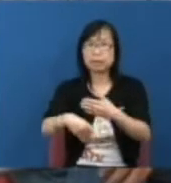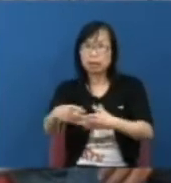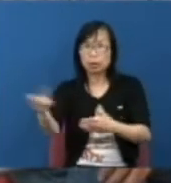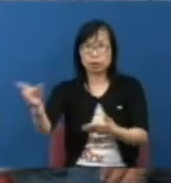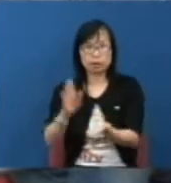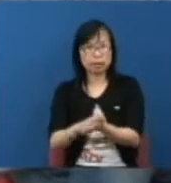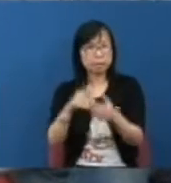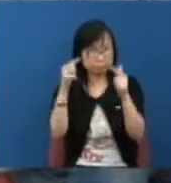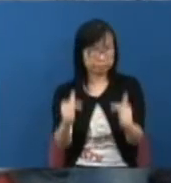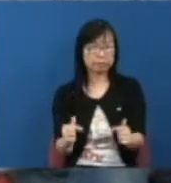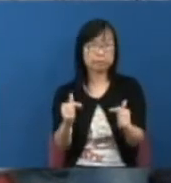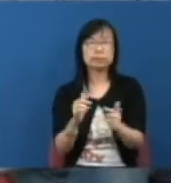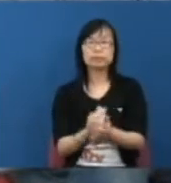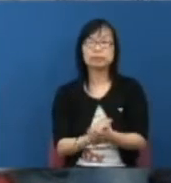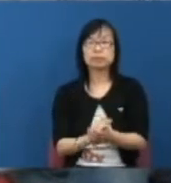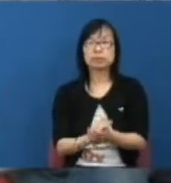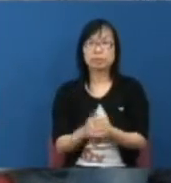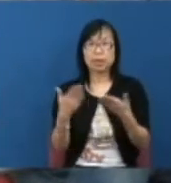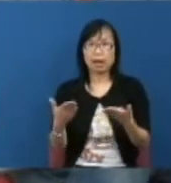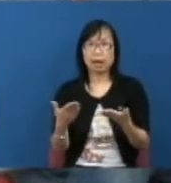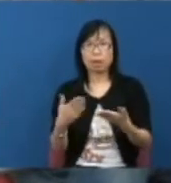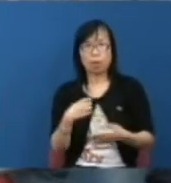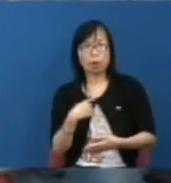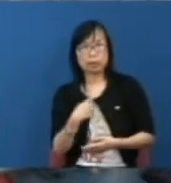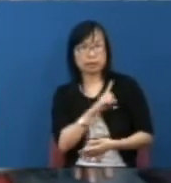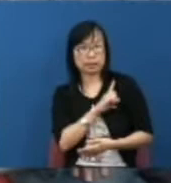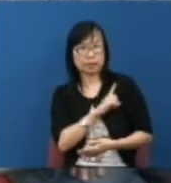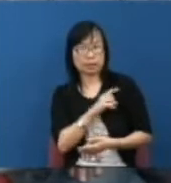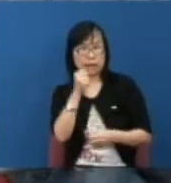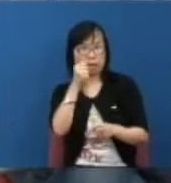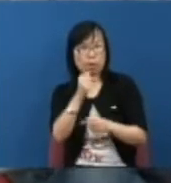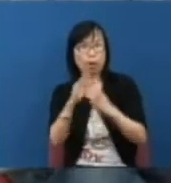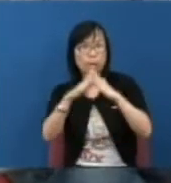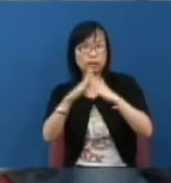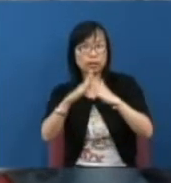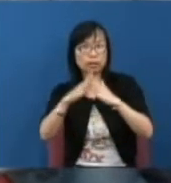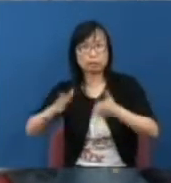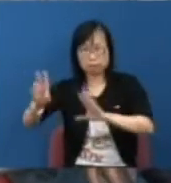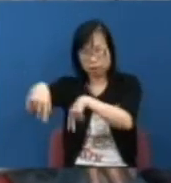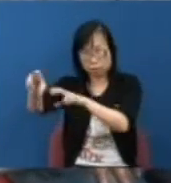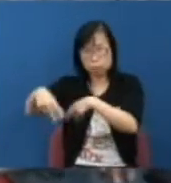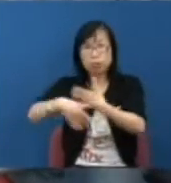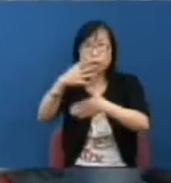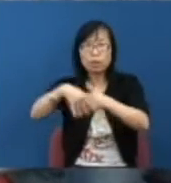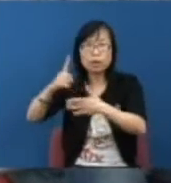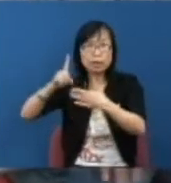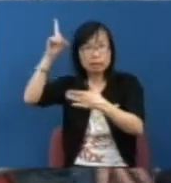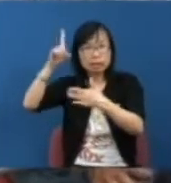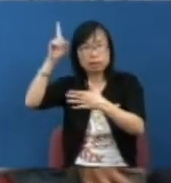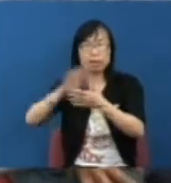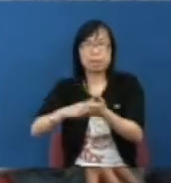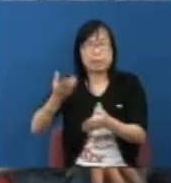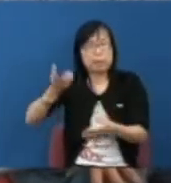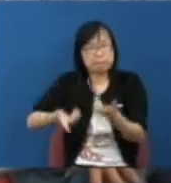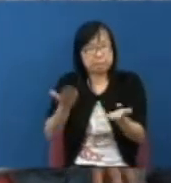嘅方向嚟嘅。咁譬如我哋而家見到我自己本身都住村屋嘅，其實天台嗰一層咧係相對地咧比較熱少